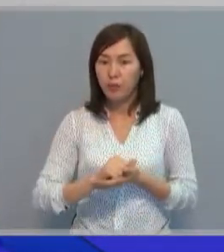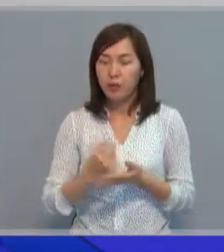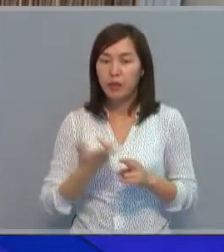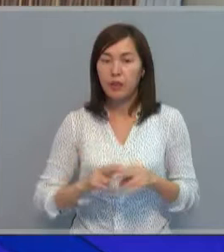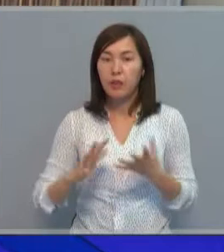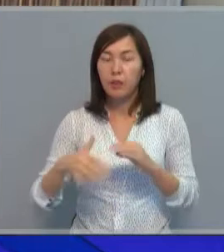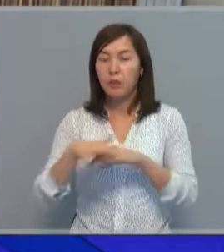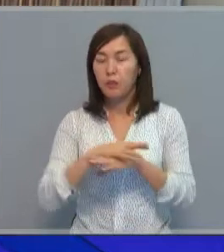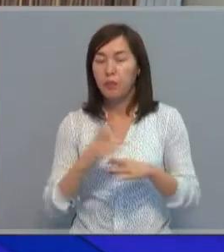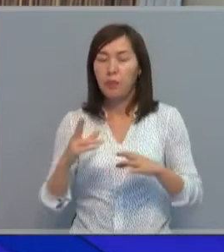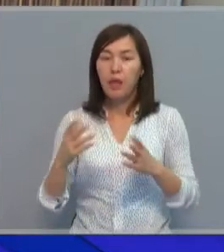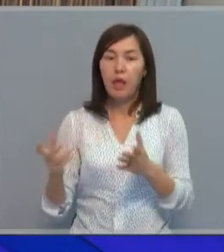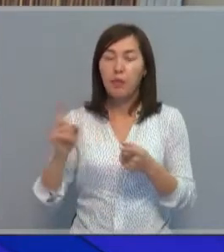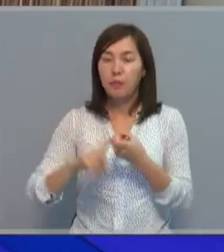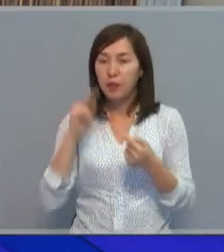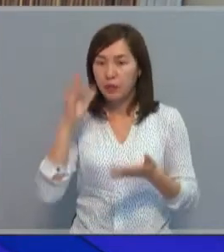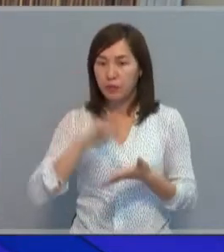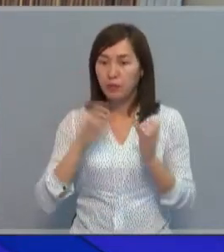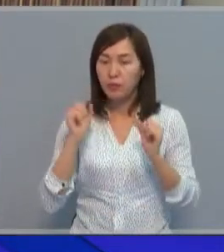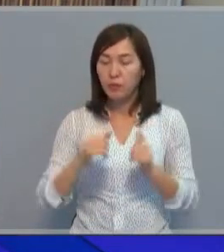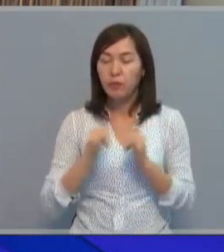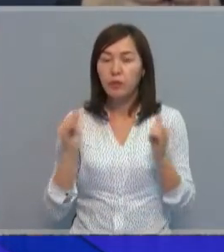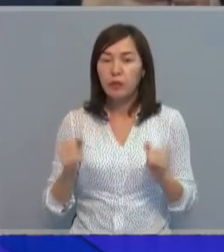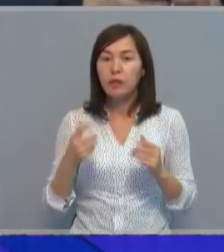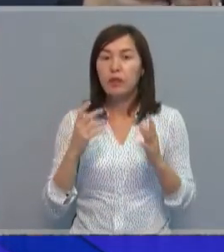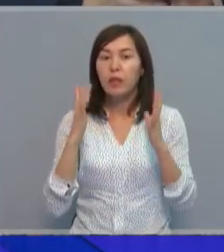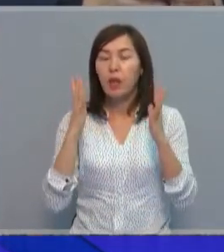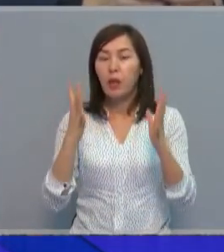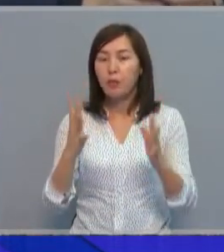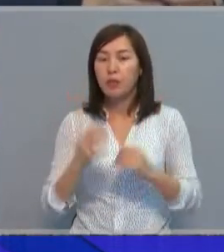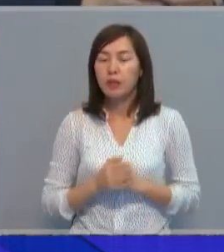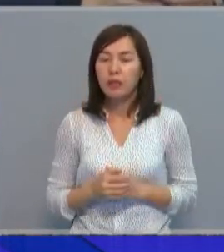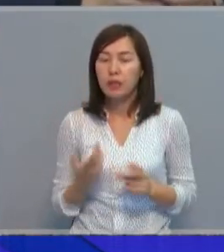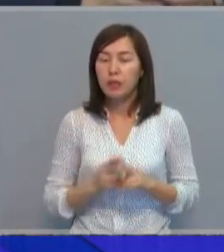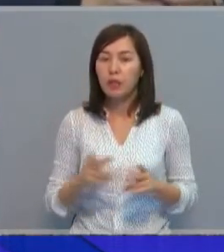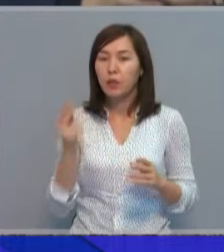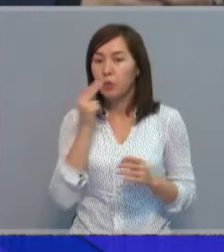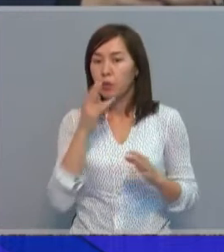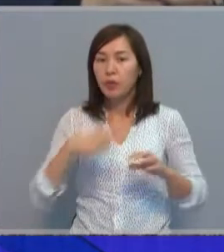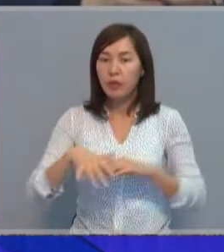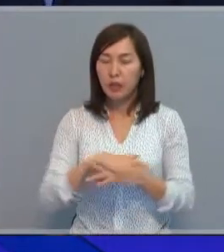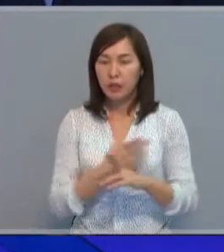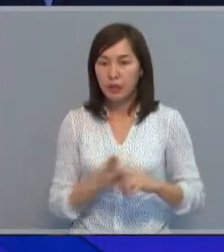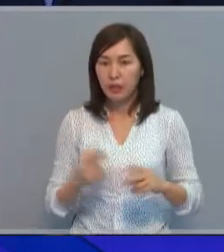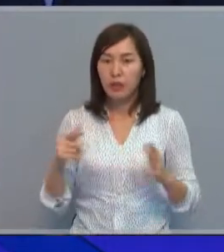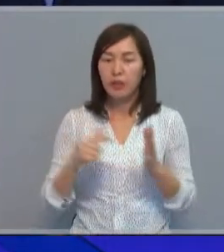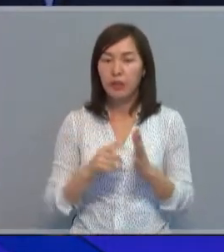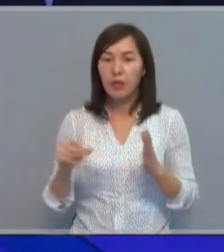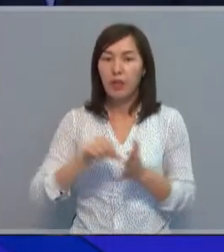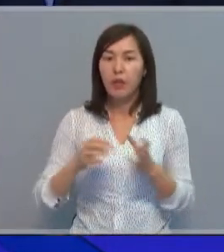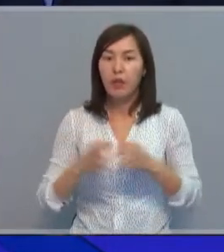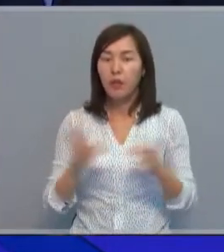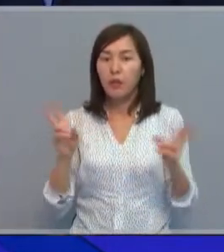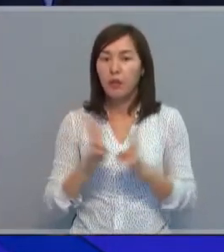В населенных пунктах, позже присоединенных к Шымкенту, возможно увеличение интенсивного садоводства и откормочных площадок. С этой целью члены